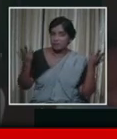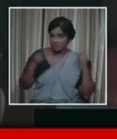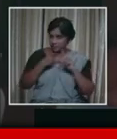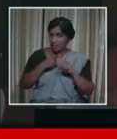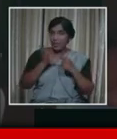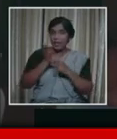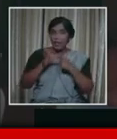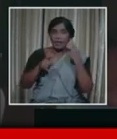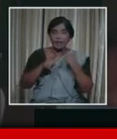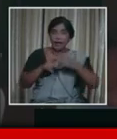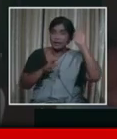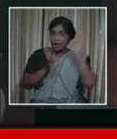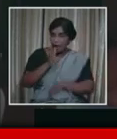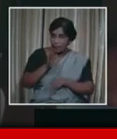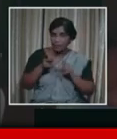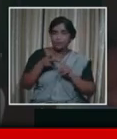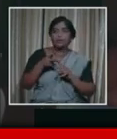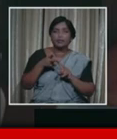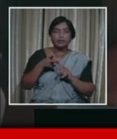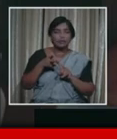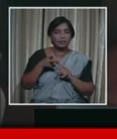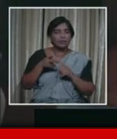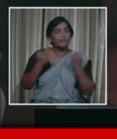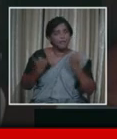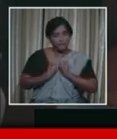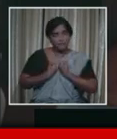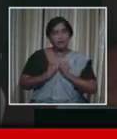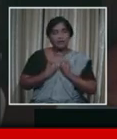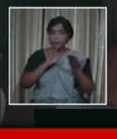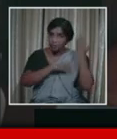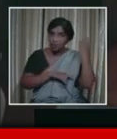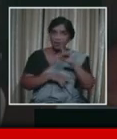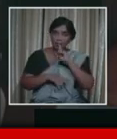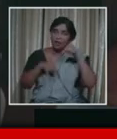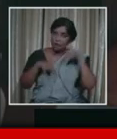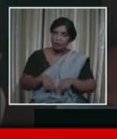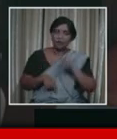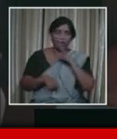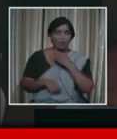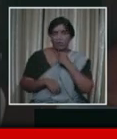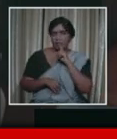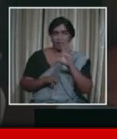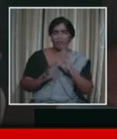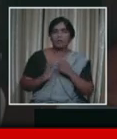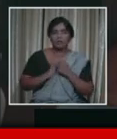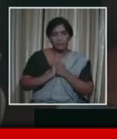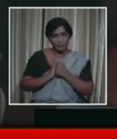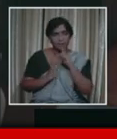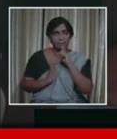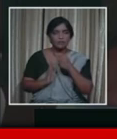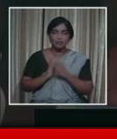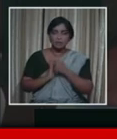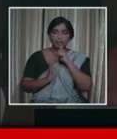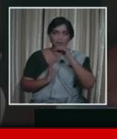ටික අඩු කරපු එක. අපි කරපු වරදි. මම එදත් කියනවා අදත් කියනවා. ඒක මේ බොරු කියලා වැඩක් නැහැ. ඉතින් මම පිටා ගෞරවයෙන් ඉල්ලා සිටින්නේ ගරු